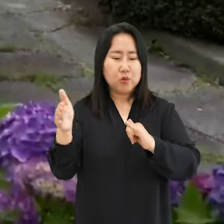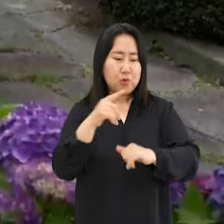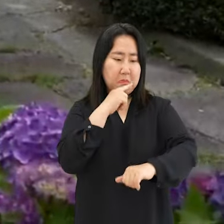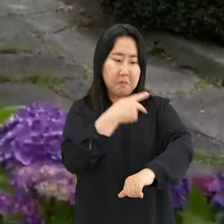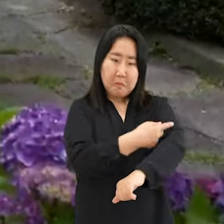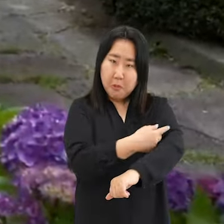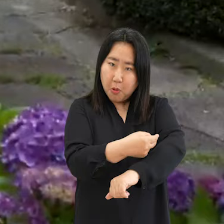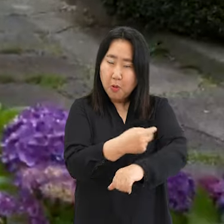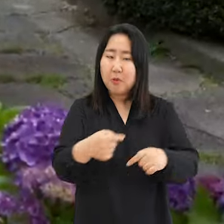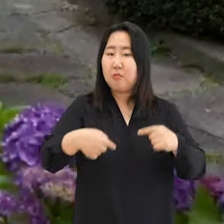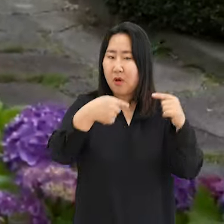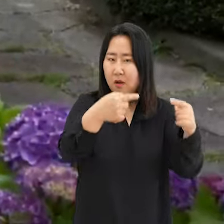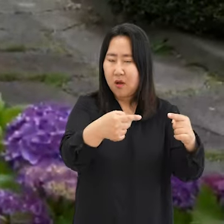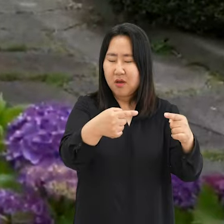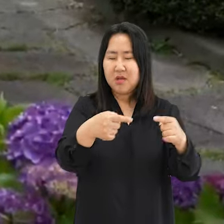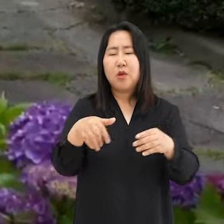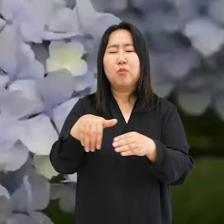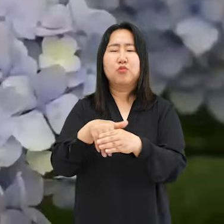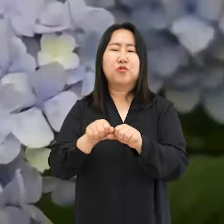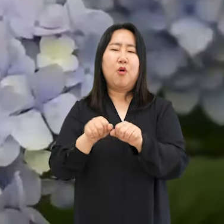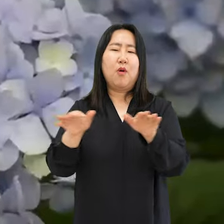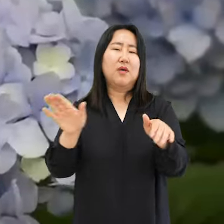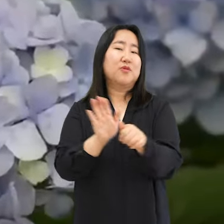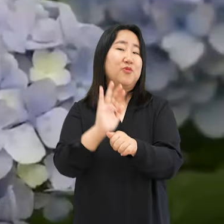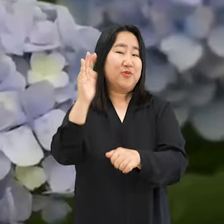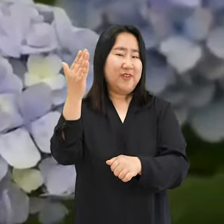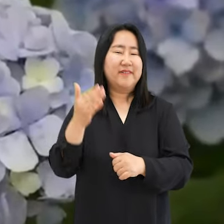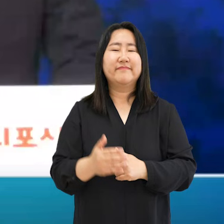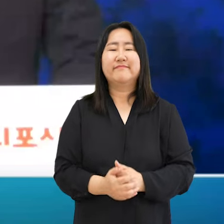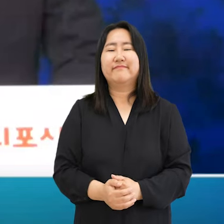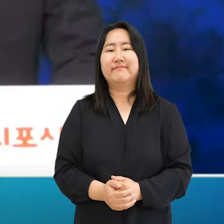참여하면서 헌혈 문화 확산에도 큰 도움이 되고 있습니다.